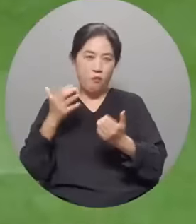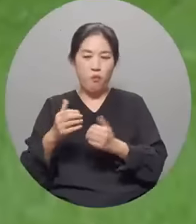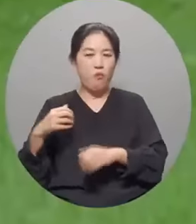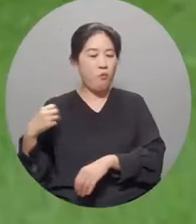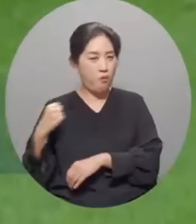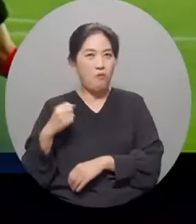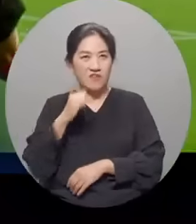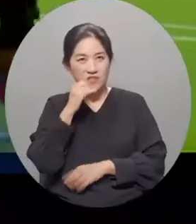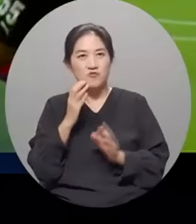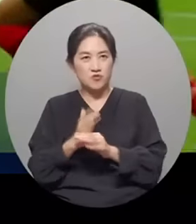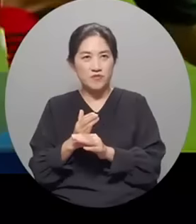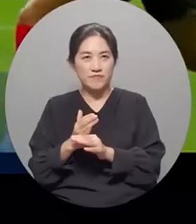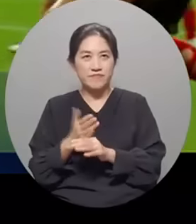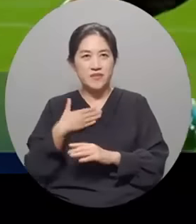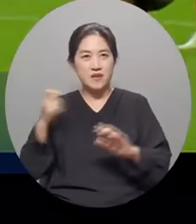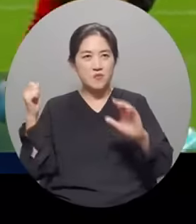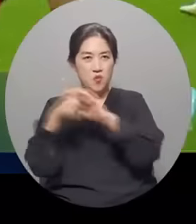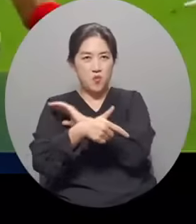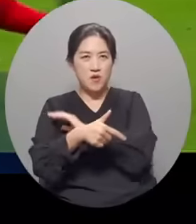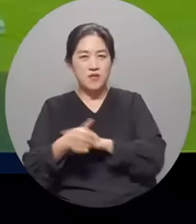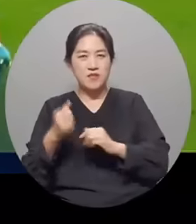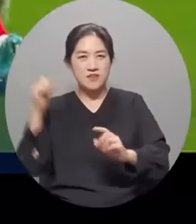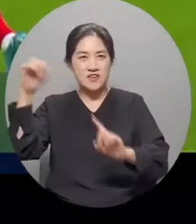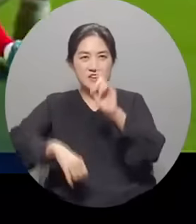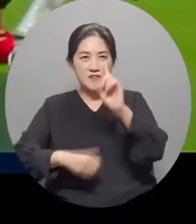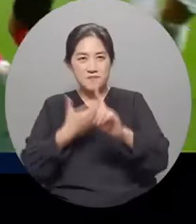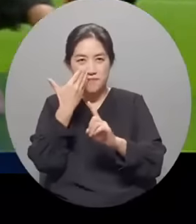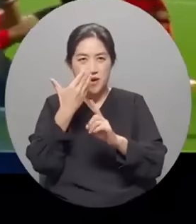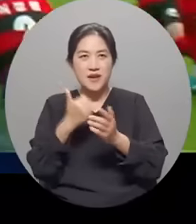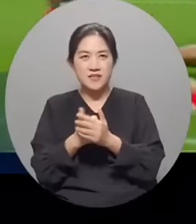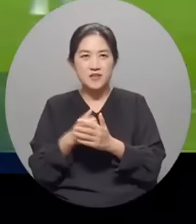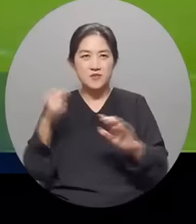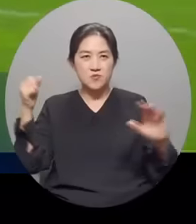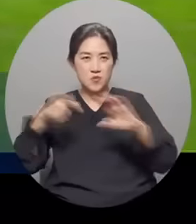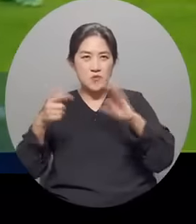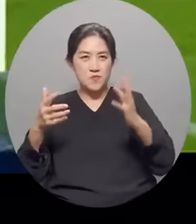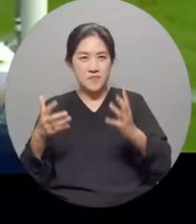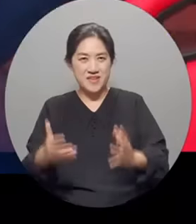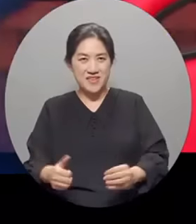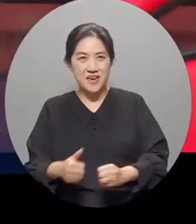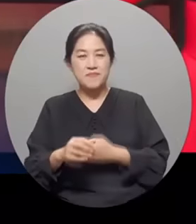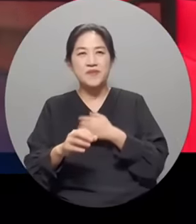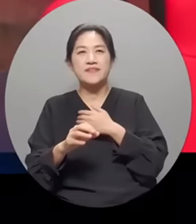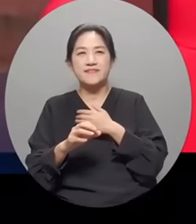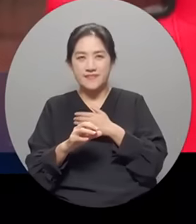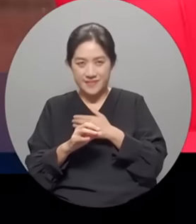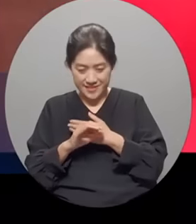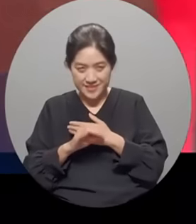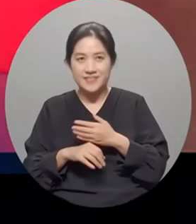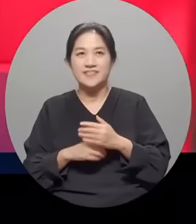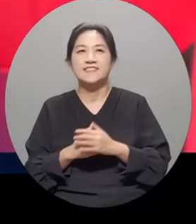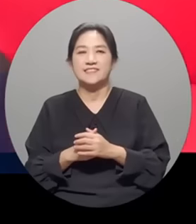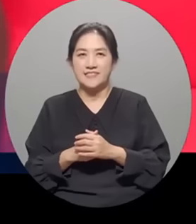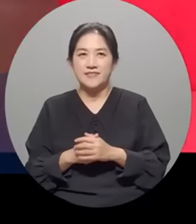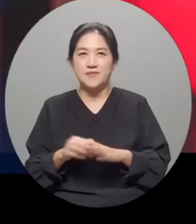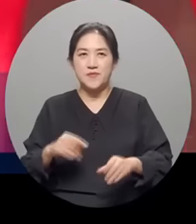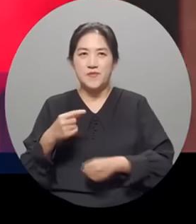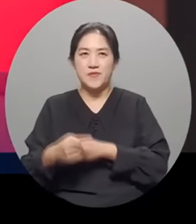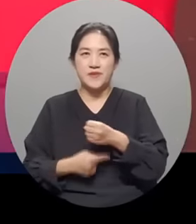갖췄습니다. 제가 뭐 골을 넣고 우승을 확정지을 수 있는 그런 골들이 많이 나온다고 하면 올 한